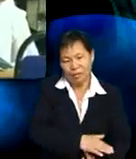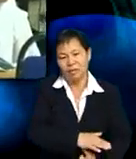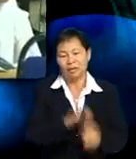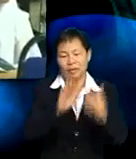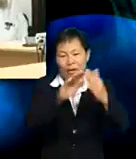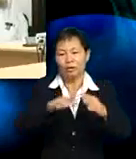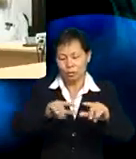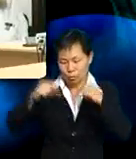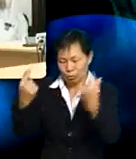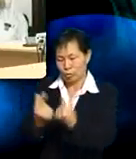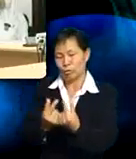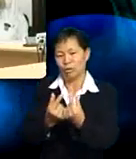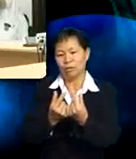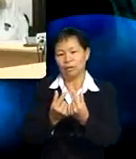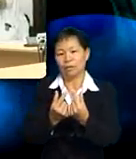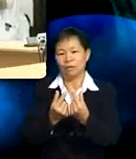emas.